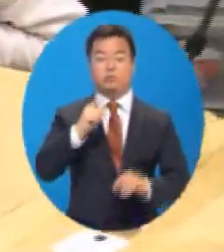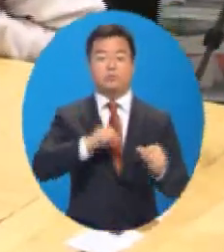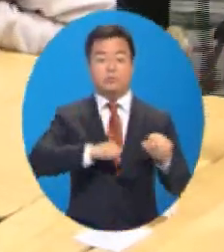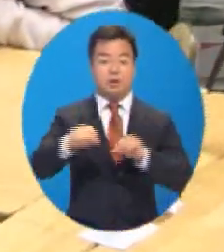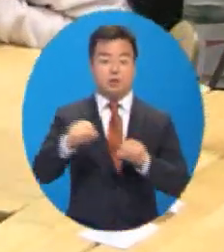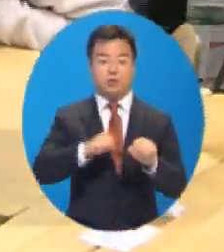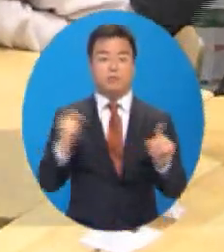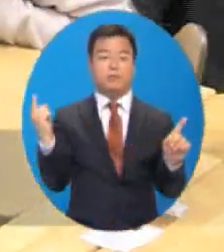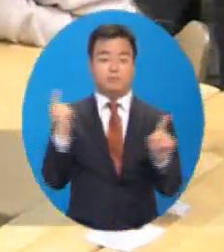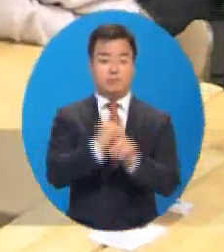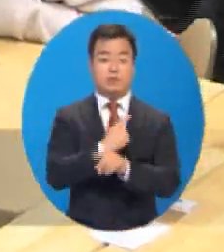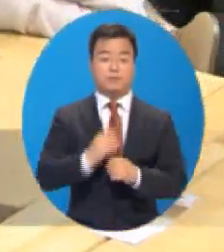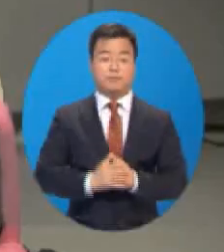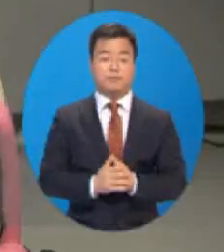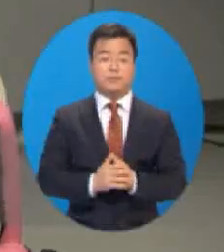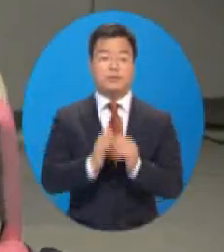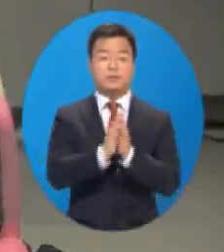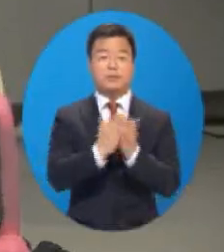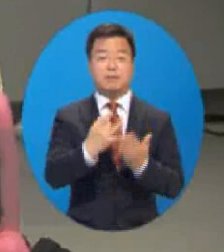것이죠.